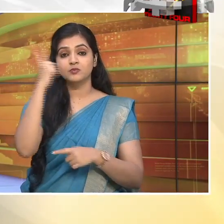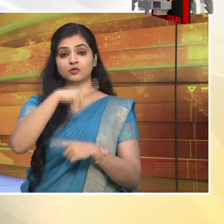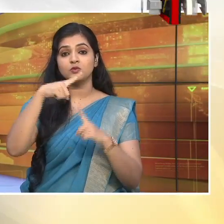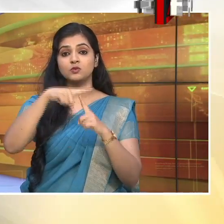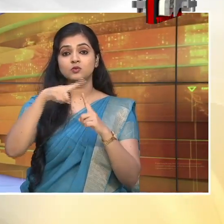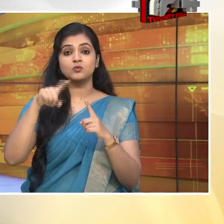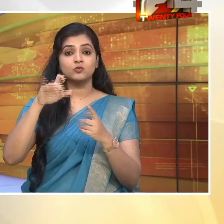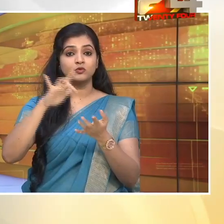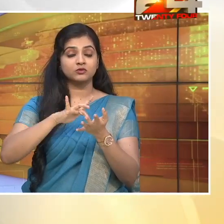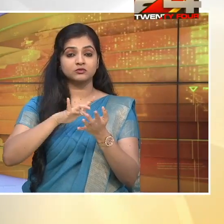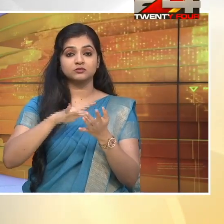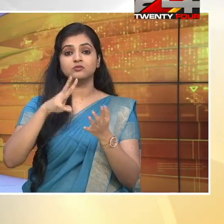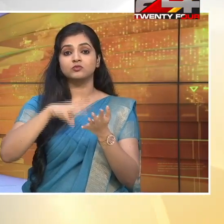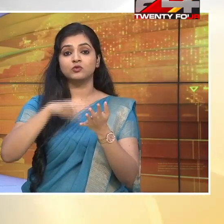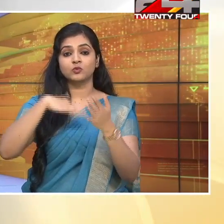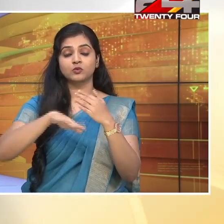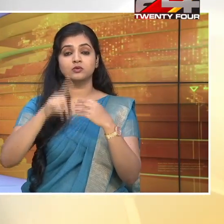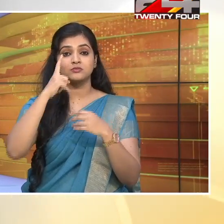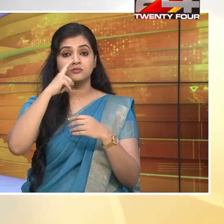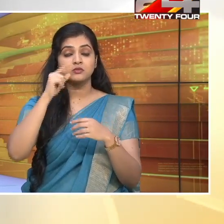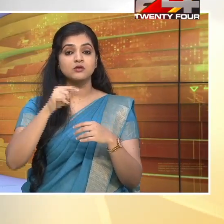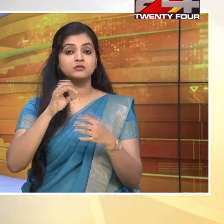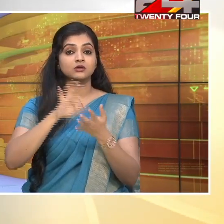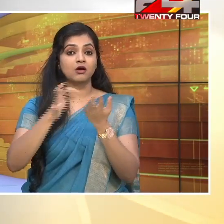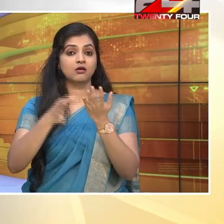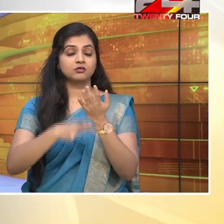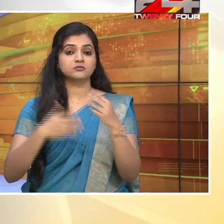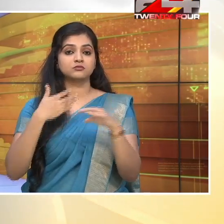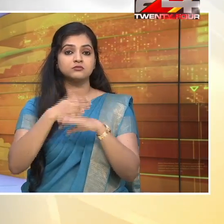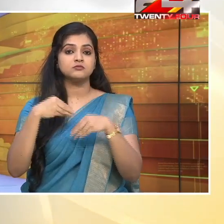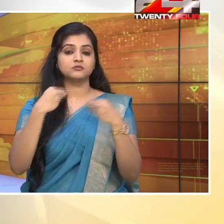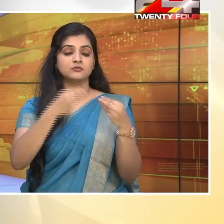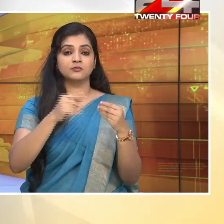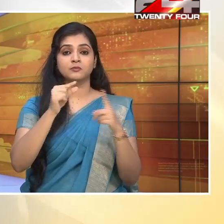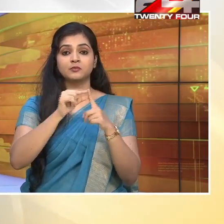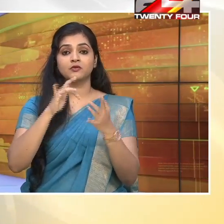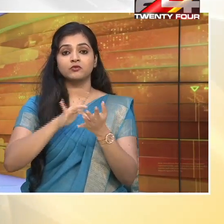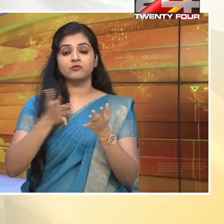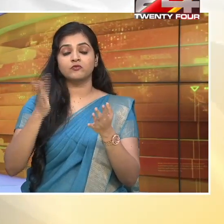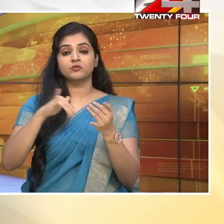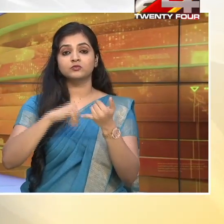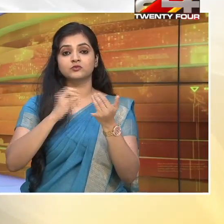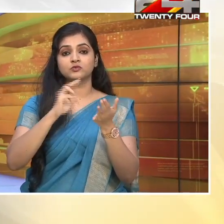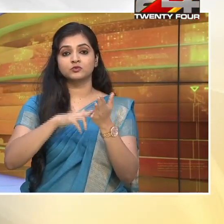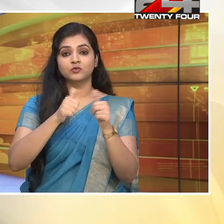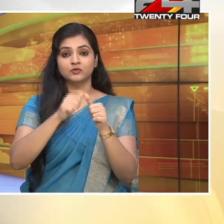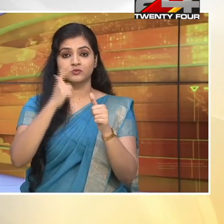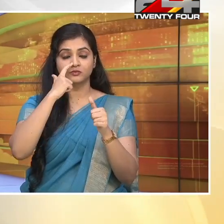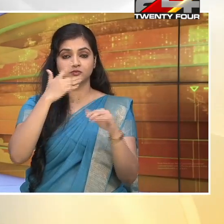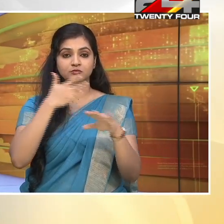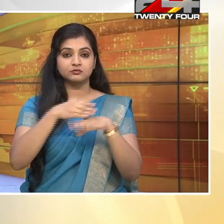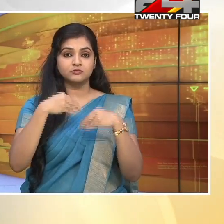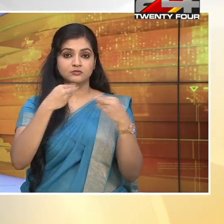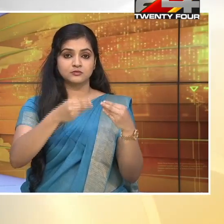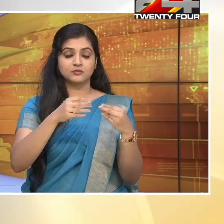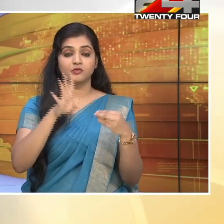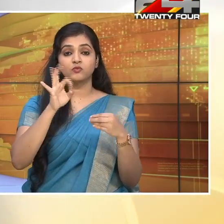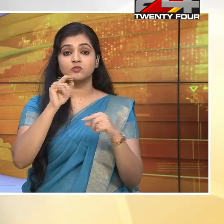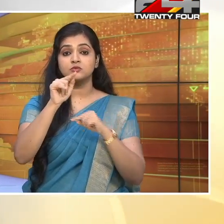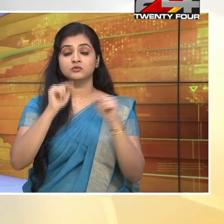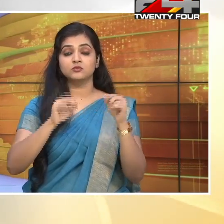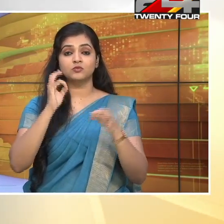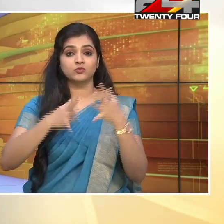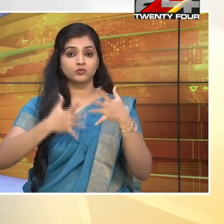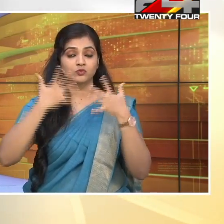വനിതാ ദിനത്തിൽ തൊടുപുഴ മുട്ടം മഞ്ഞപ്രയിൽ യുവതിക്ക് നേരെ ആസിഡ് ആക്രമണം. പഴയമറ്റം സ്വദേശി സോനയ്ക്ക് നേരെയാണ് ആക്രമണം ഉണ്ടായത്.